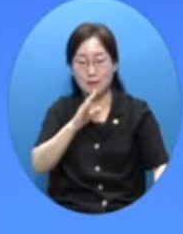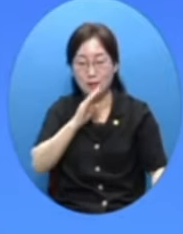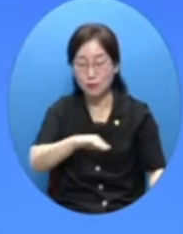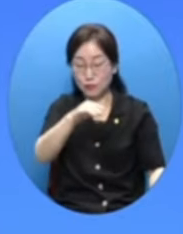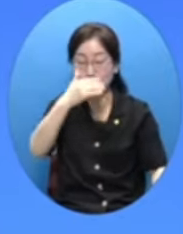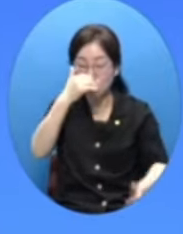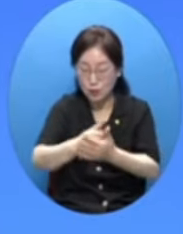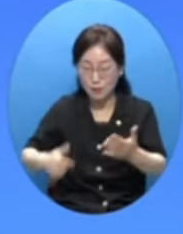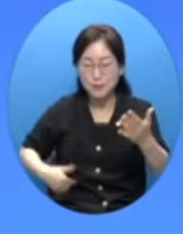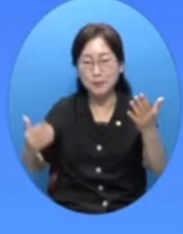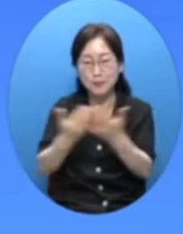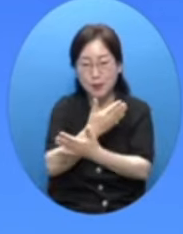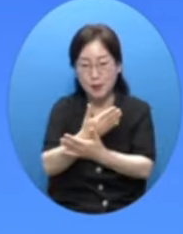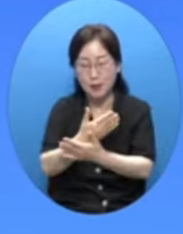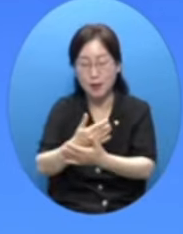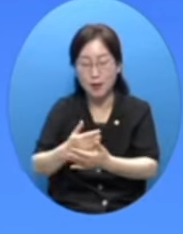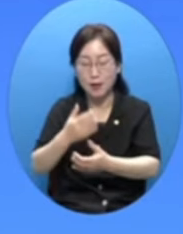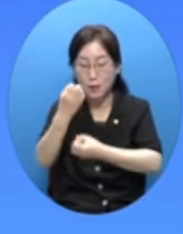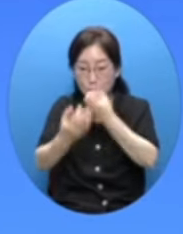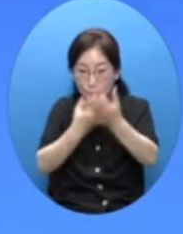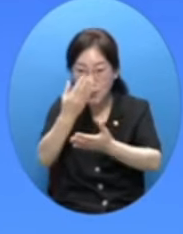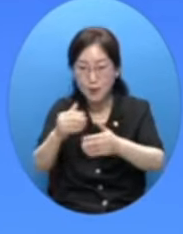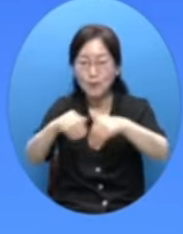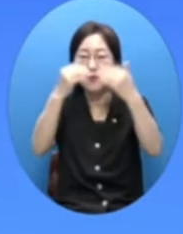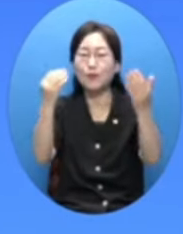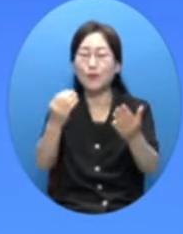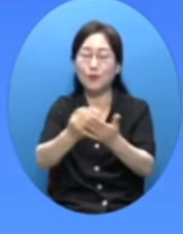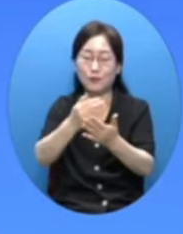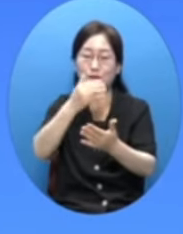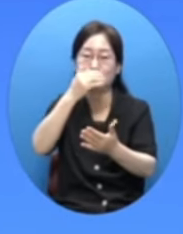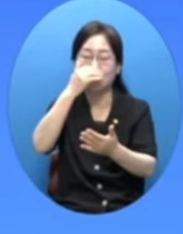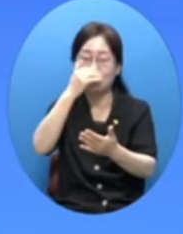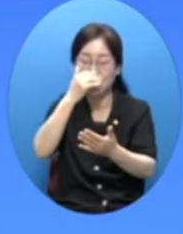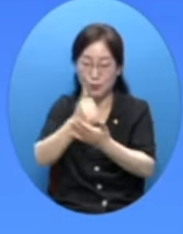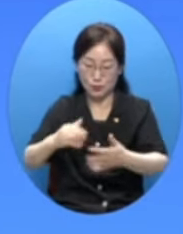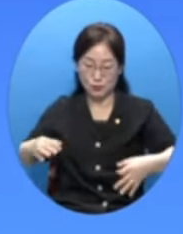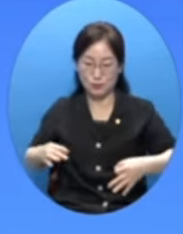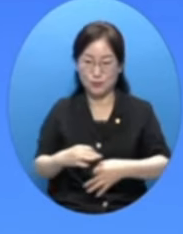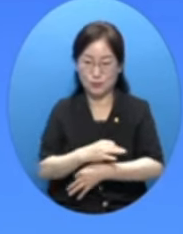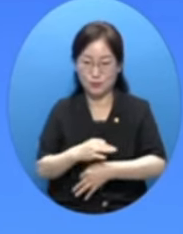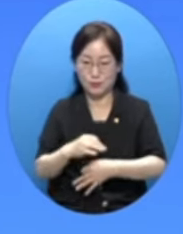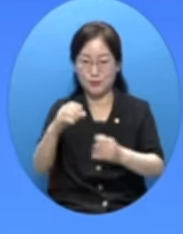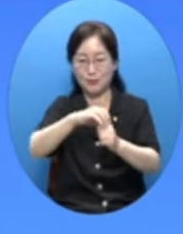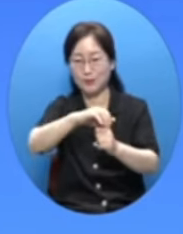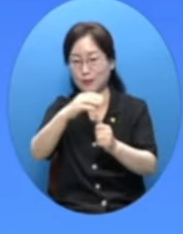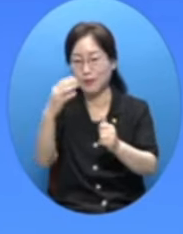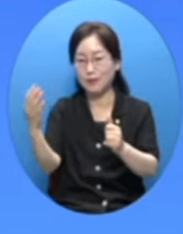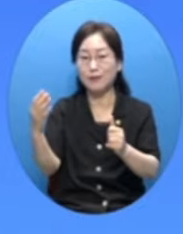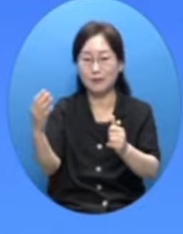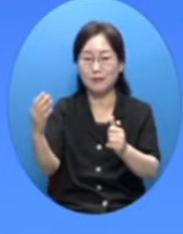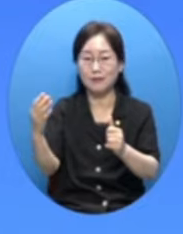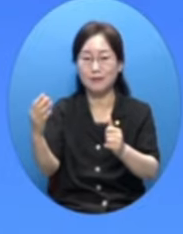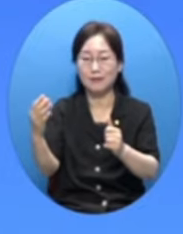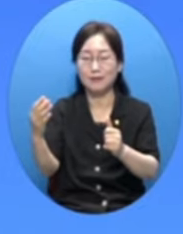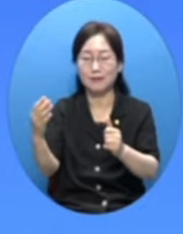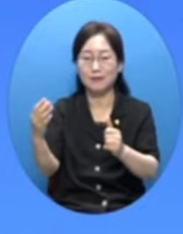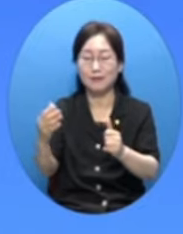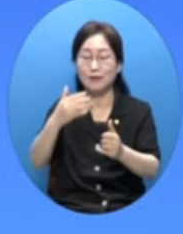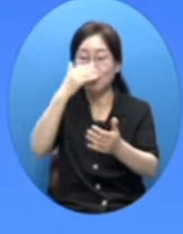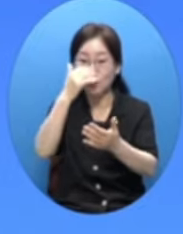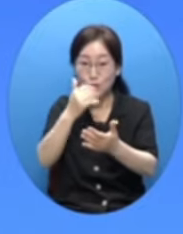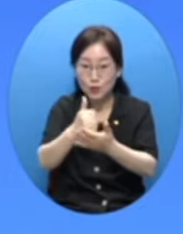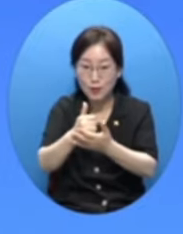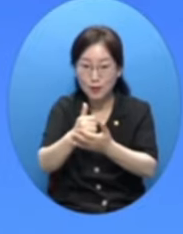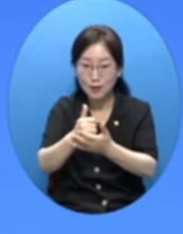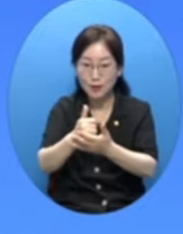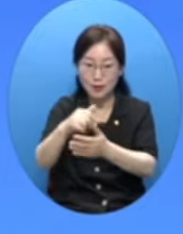죄를 뉘우치고 회개하면 우리를 모든 불의에서 노예는 받게 해주시고 죄의 결박에서